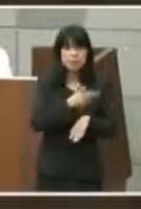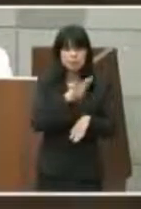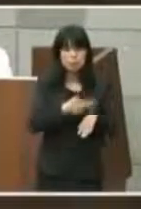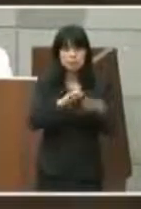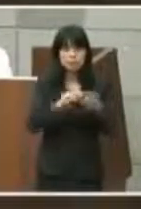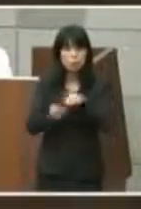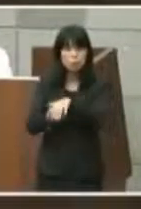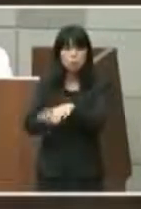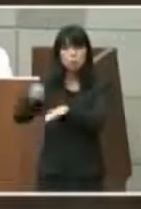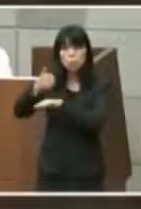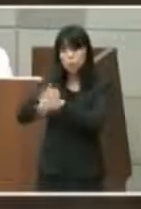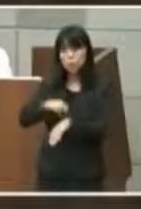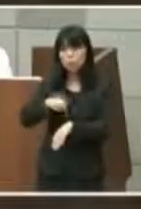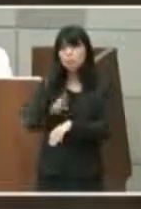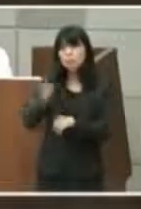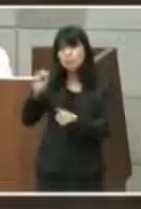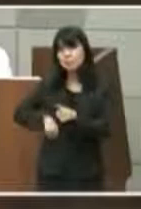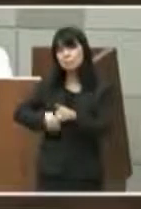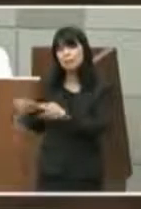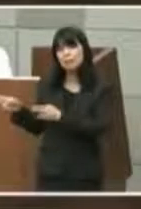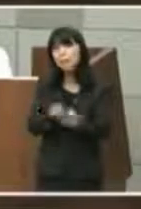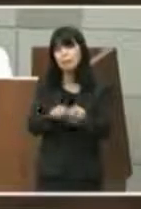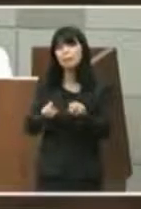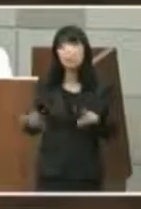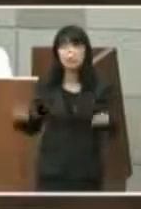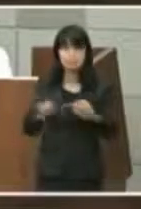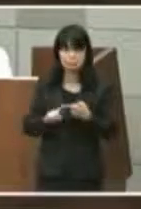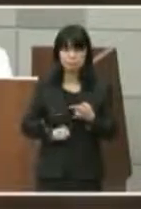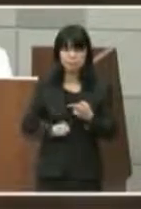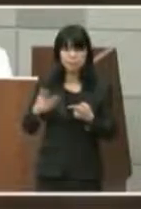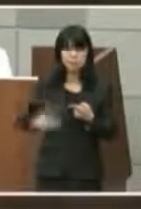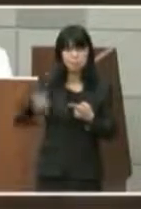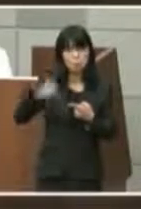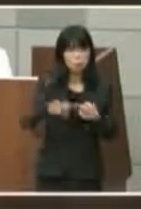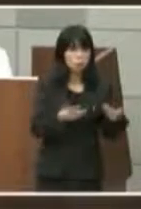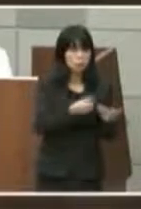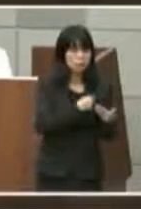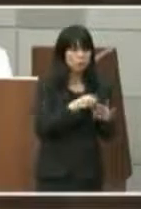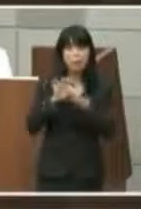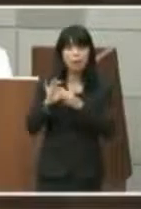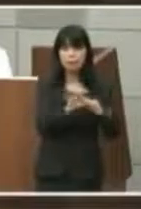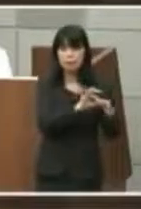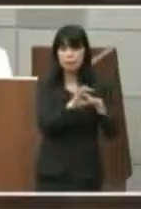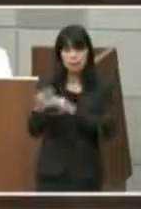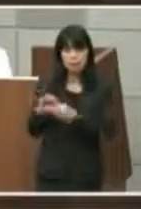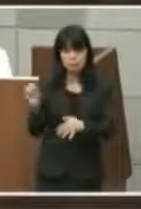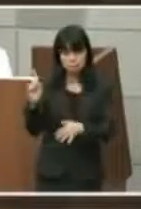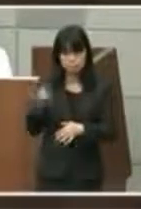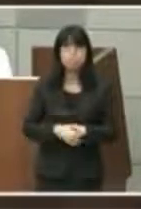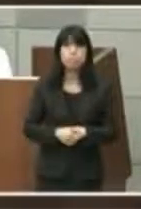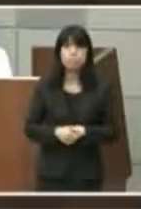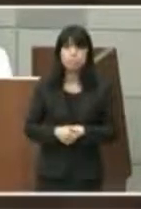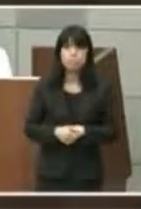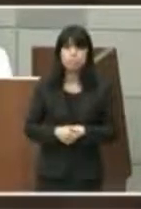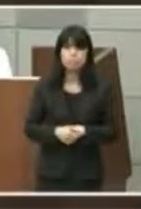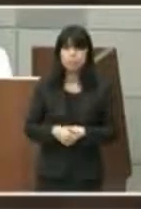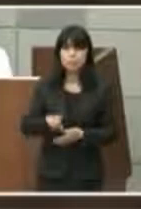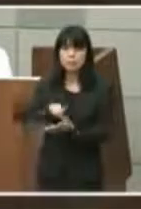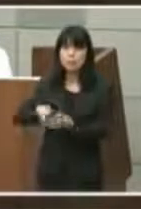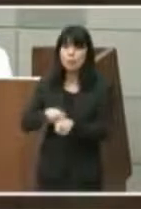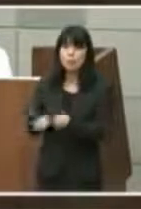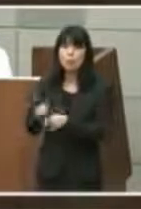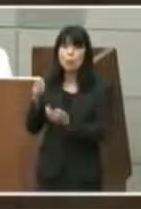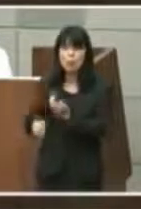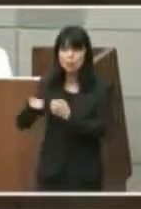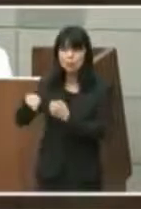るのが一般的でございます。なお市長と職員との関係についてでございますが、地方自治法